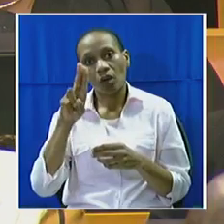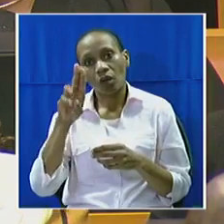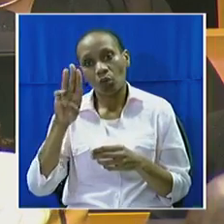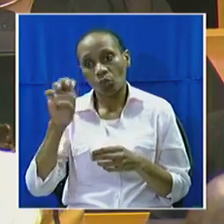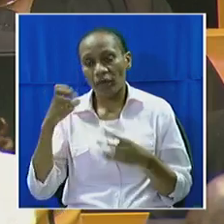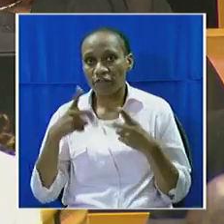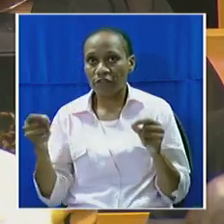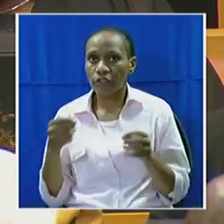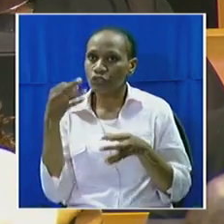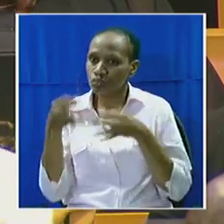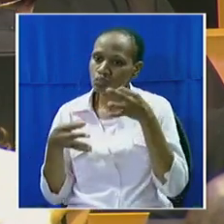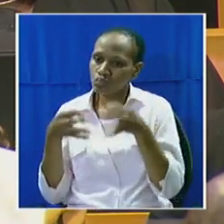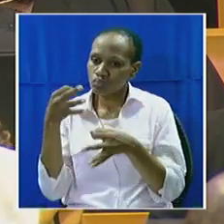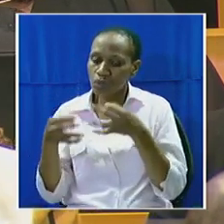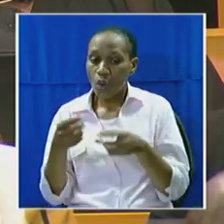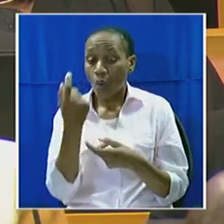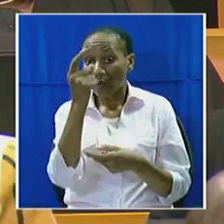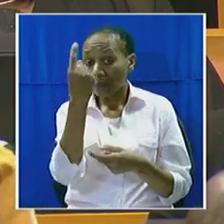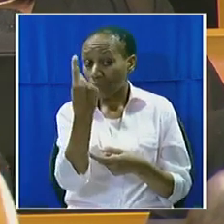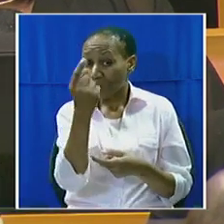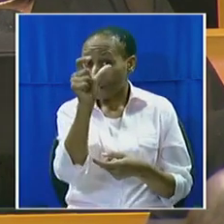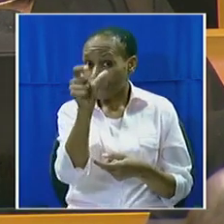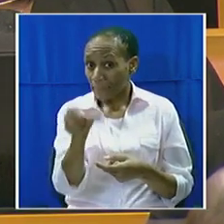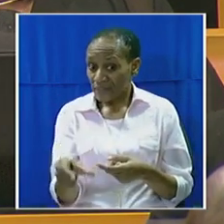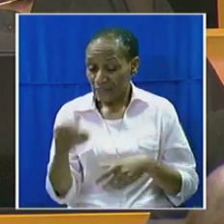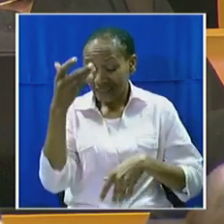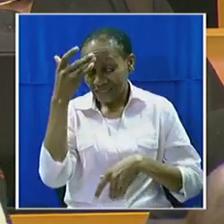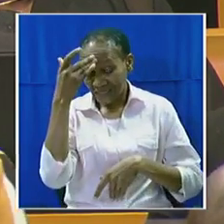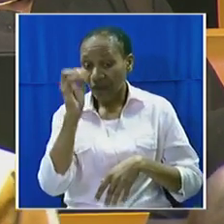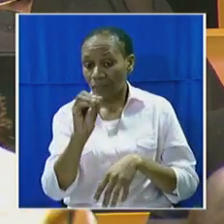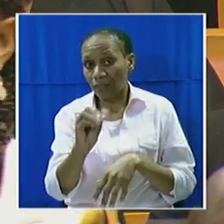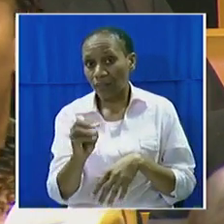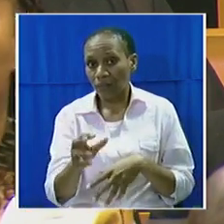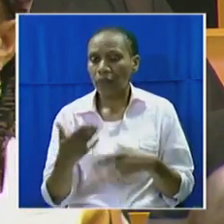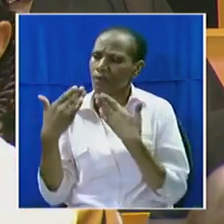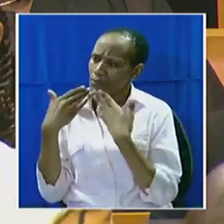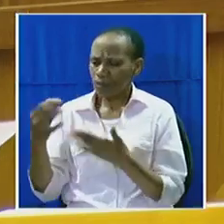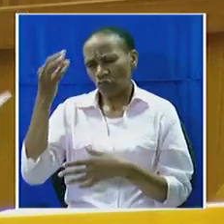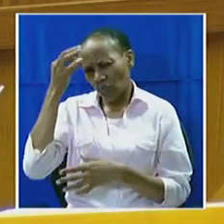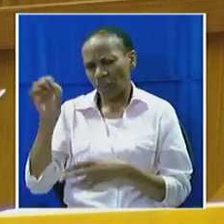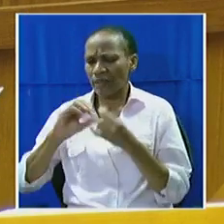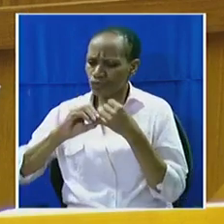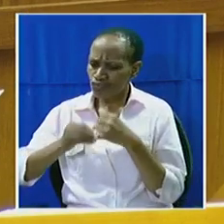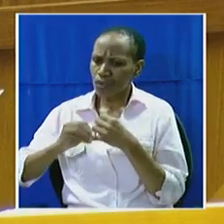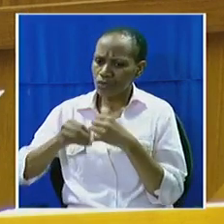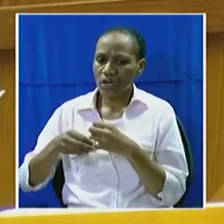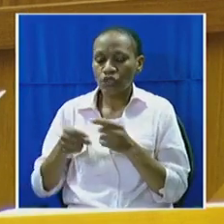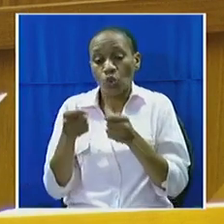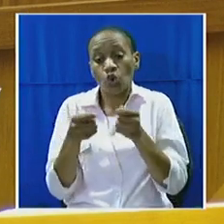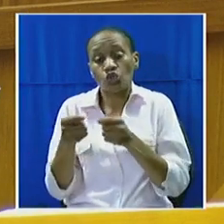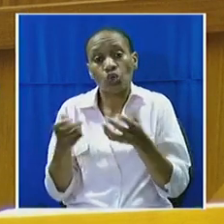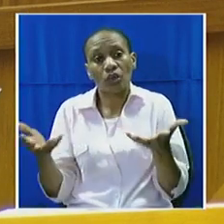nokuhulumeni ngendlela ayenze ngayo ukuvimba ama-airport kuma seaport abangena ngezinyawo bonke